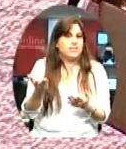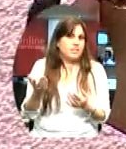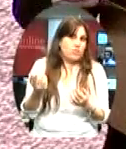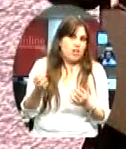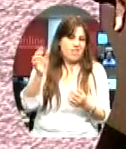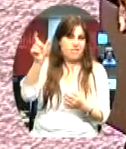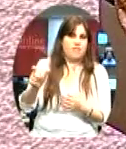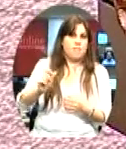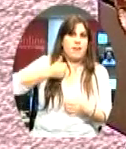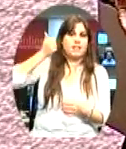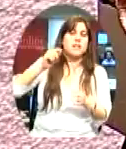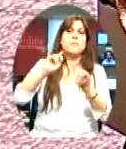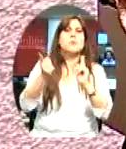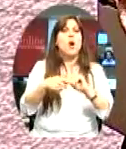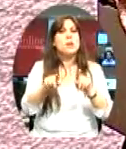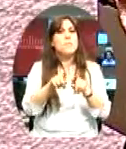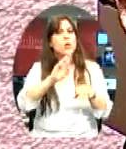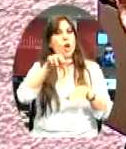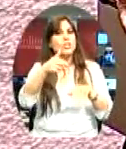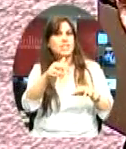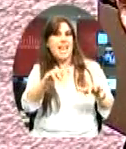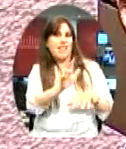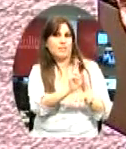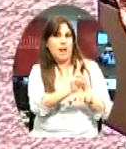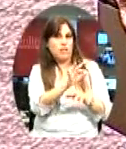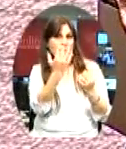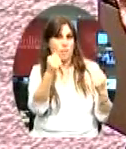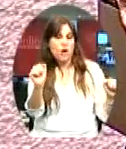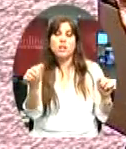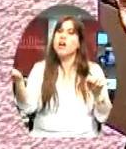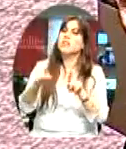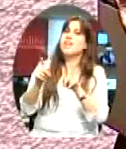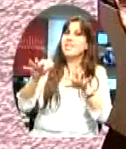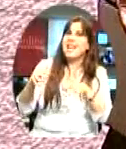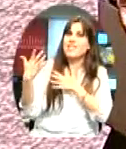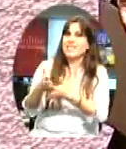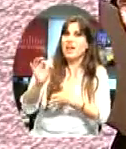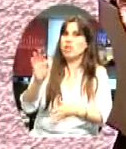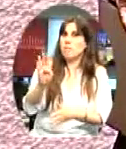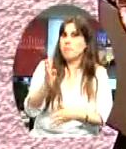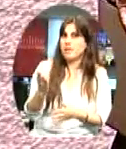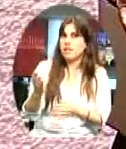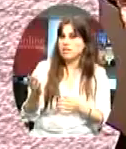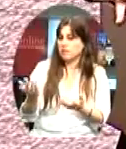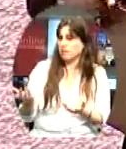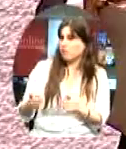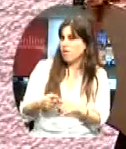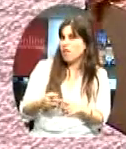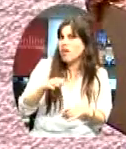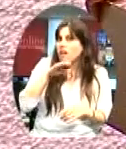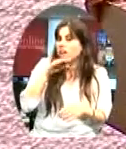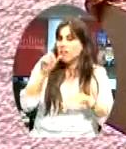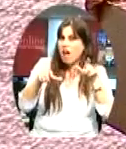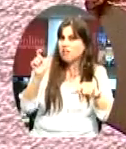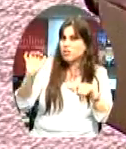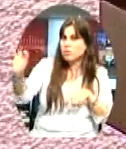לשמש כחלב השמירה של הדמוקרטיה, הוא משמש כחלב התקיפה של נתניהו. מתרפס בפני אדוניו